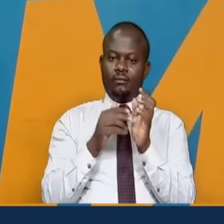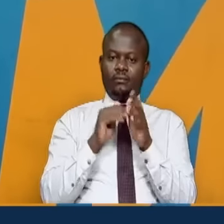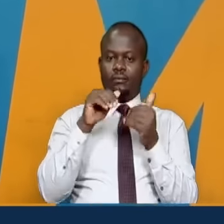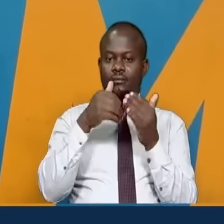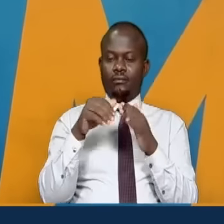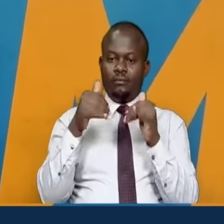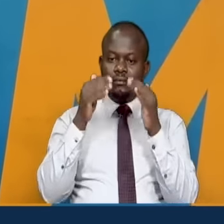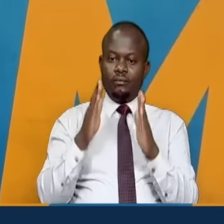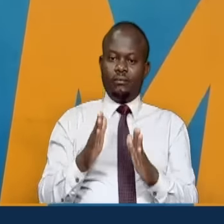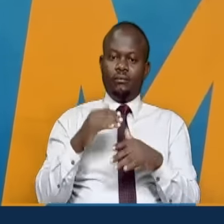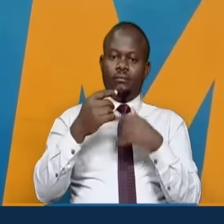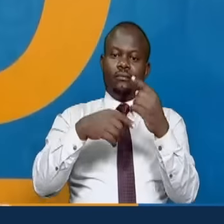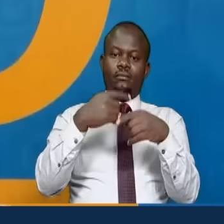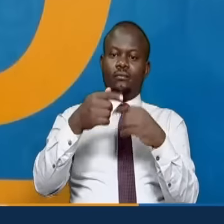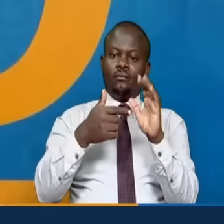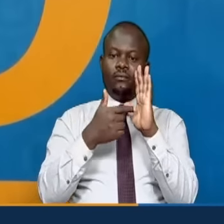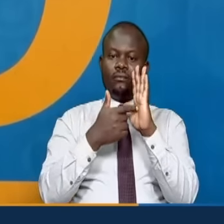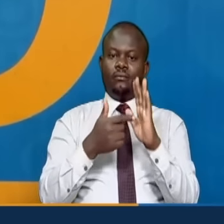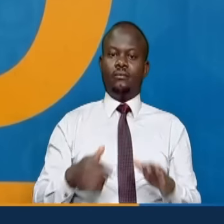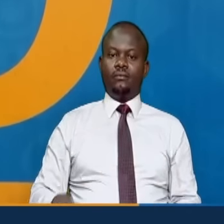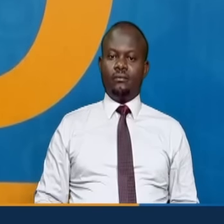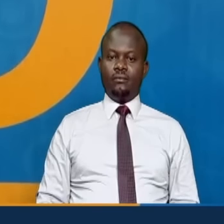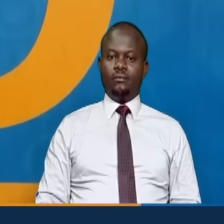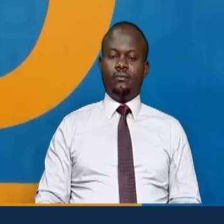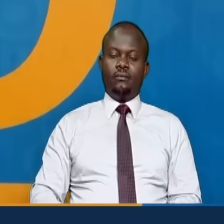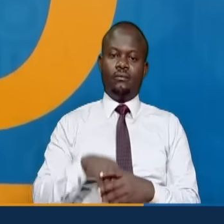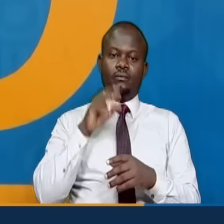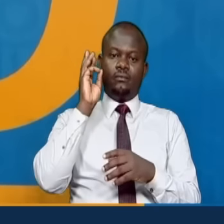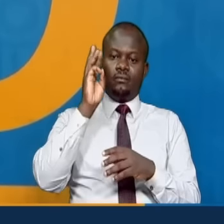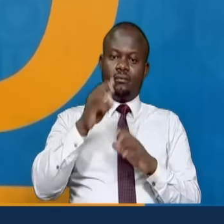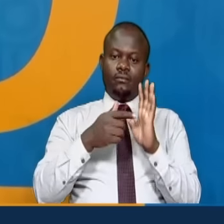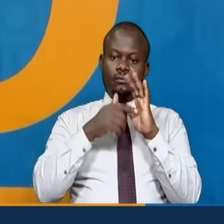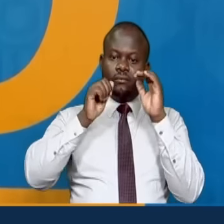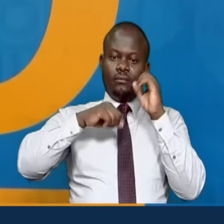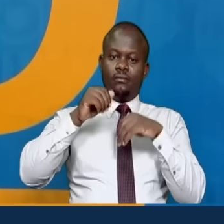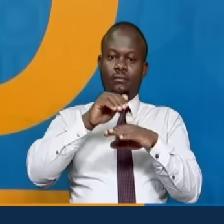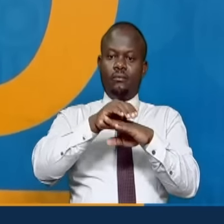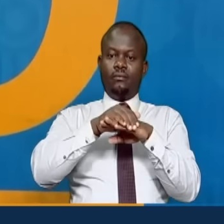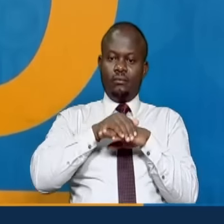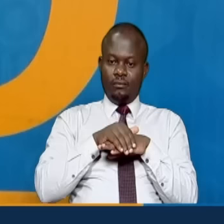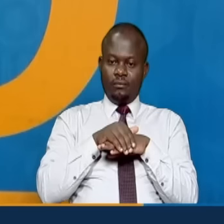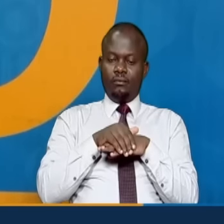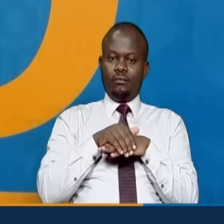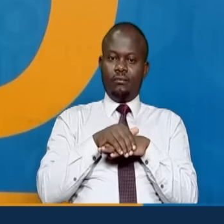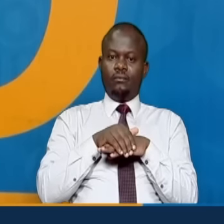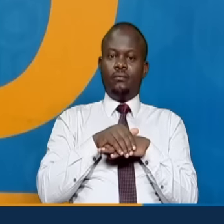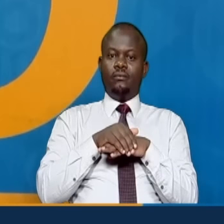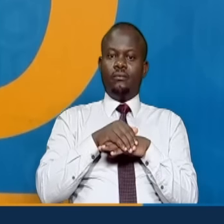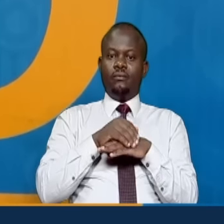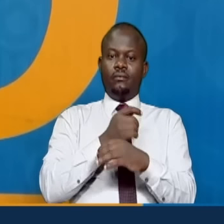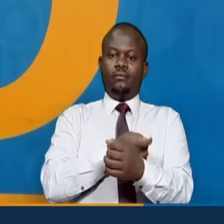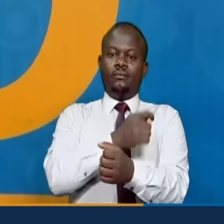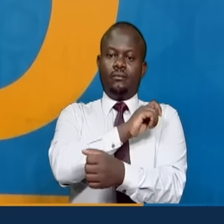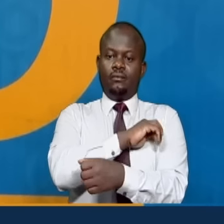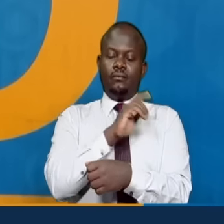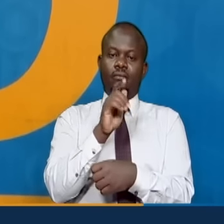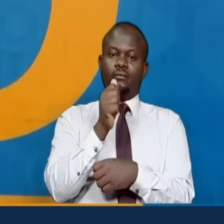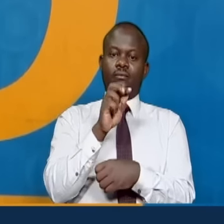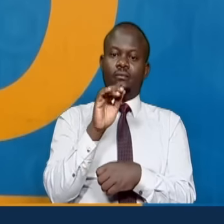bw'imikino nabwo bukomeze kwerekanwa. Tuzerekana shampiyona y'Ubwongereza, ya Espagne, La Liga, Serie